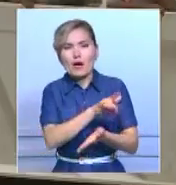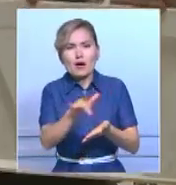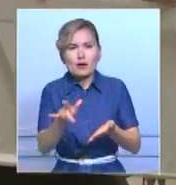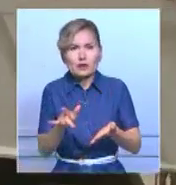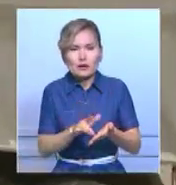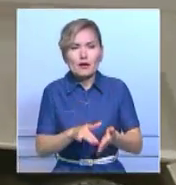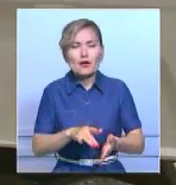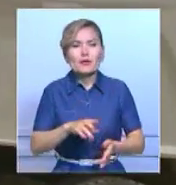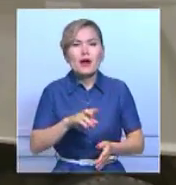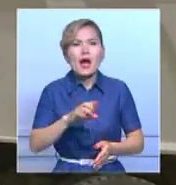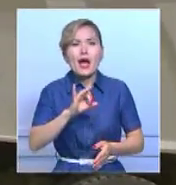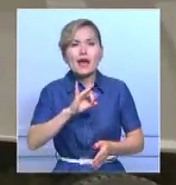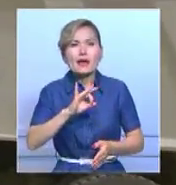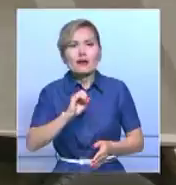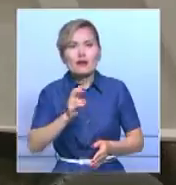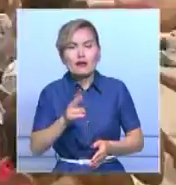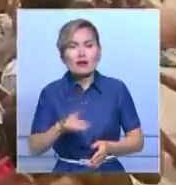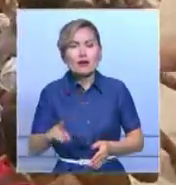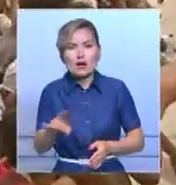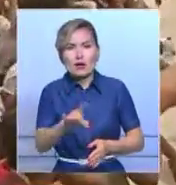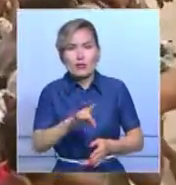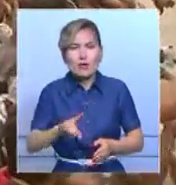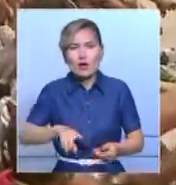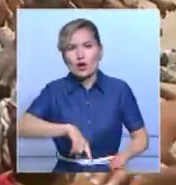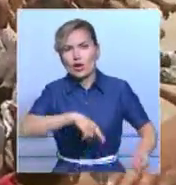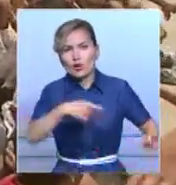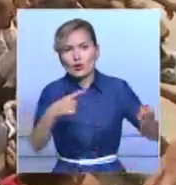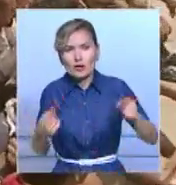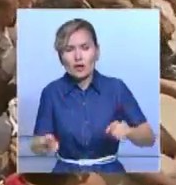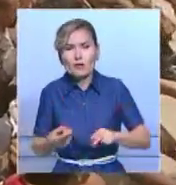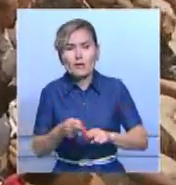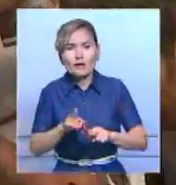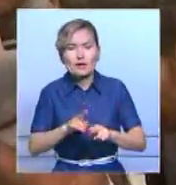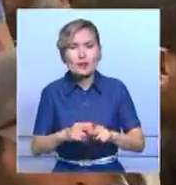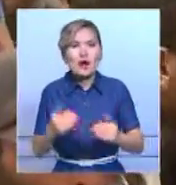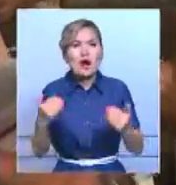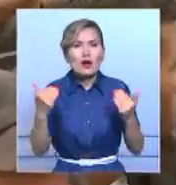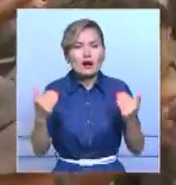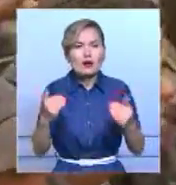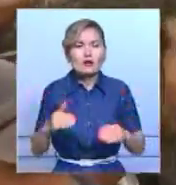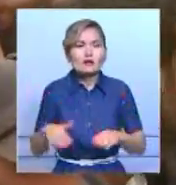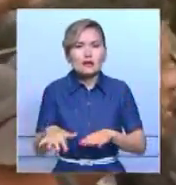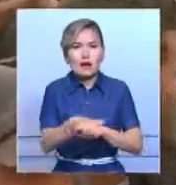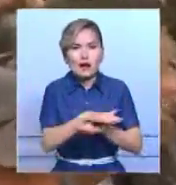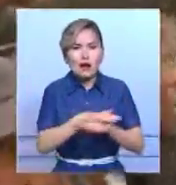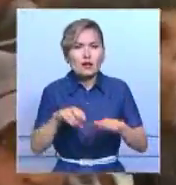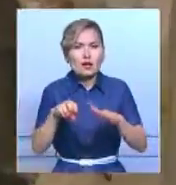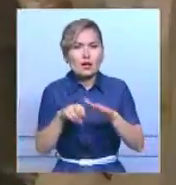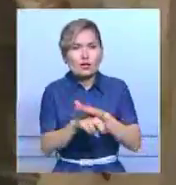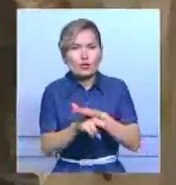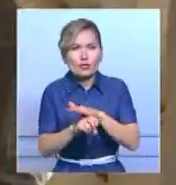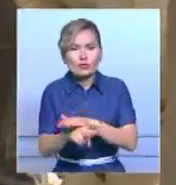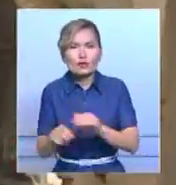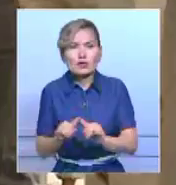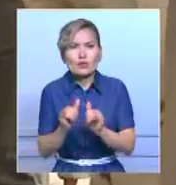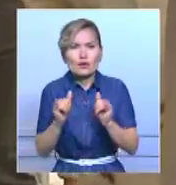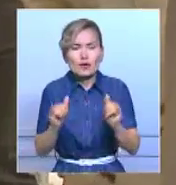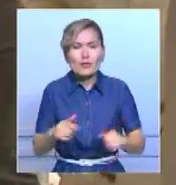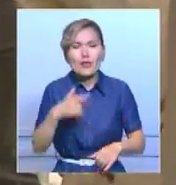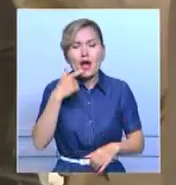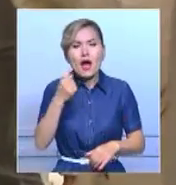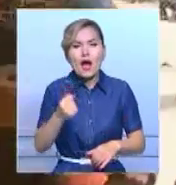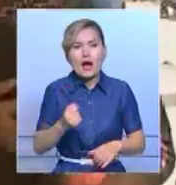бірі Бағдат. Алайда көрші шаһардан эвакуацияланған жұрт Ирак астанасына кіре алмай әуре сарсанға түсуде. Әскери қызметкерлер